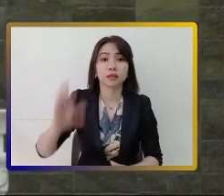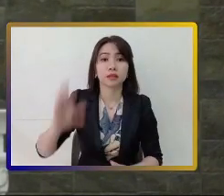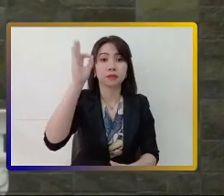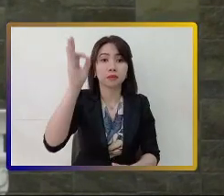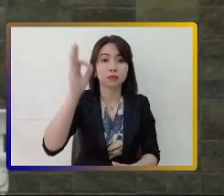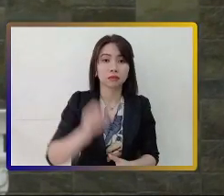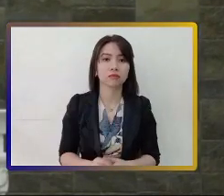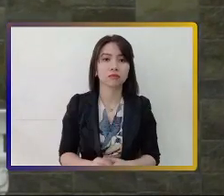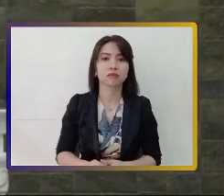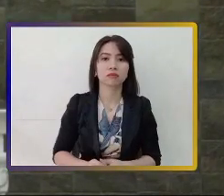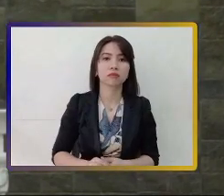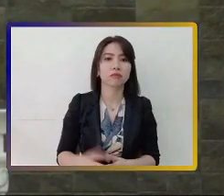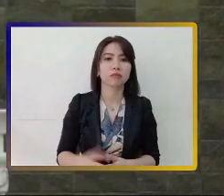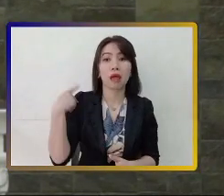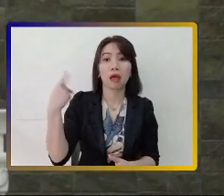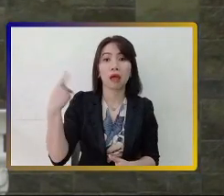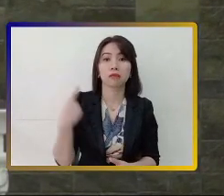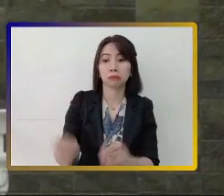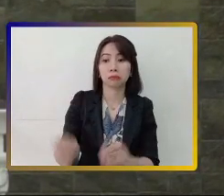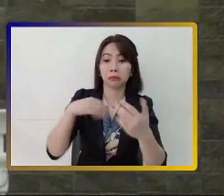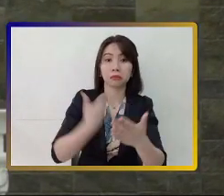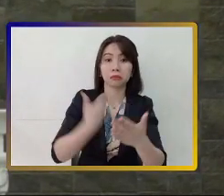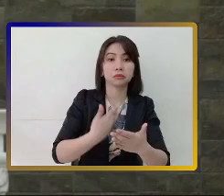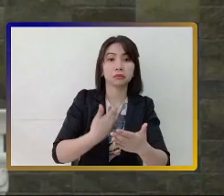comes a woman.